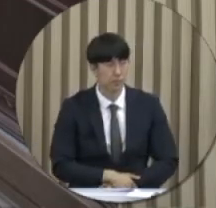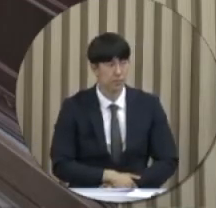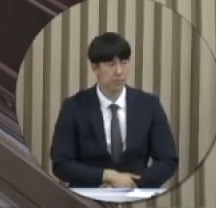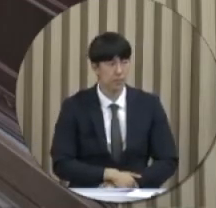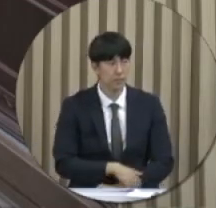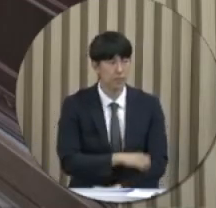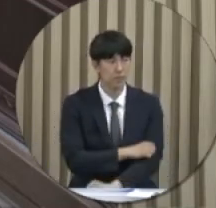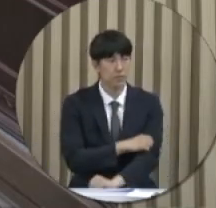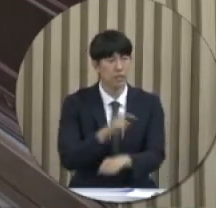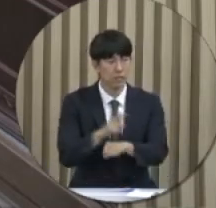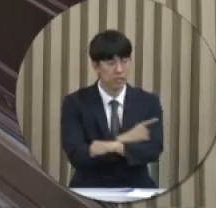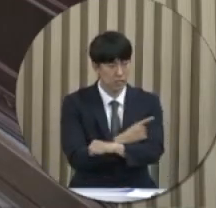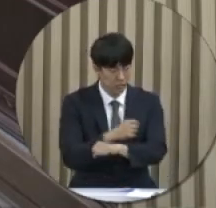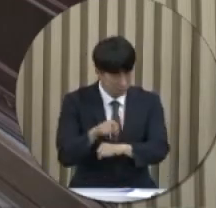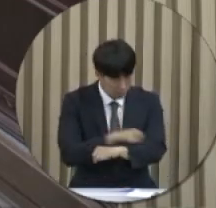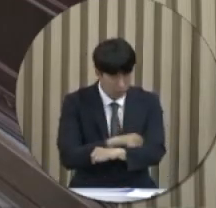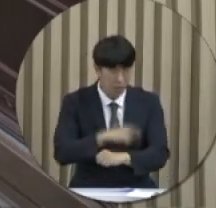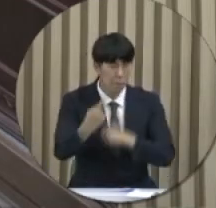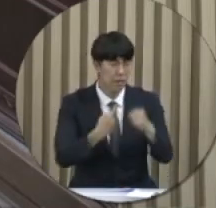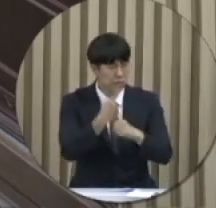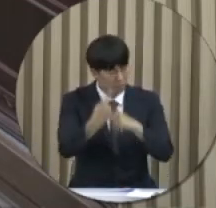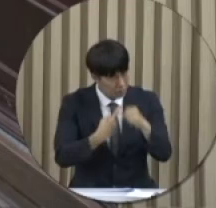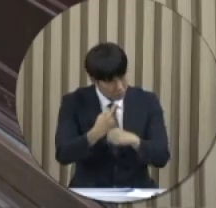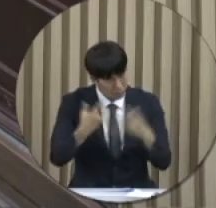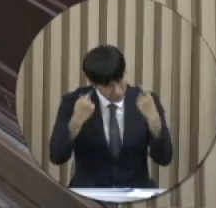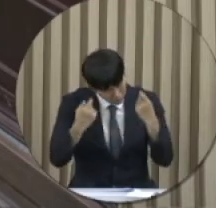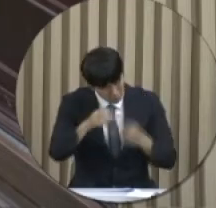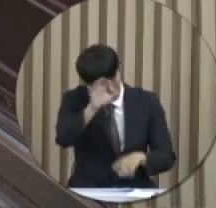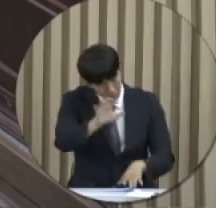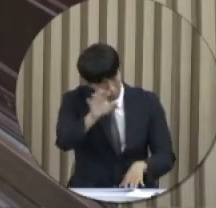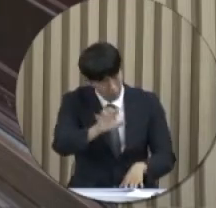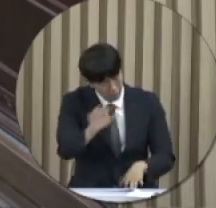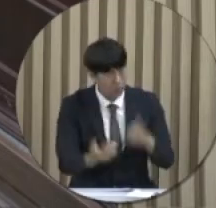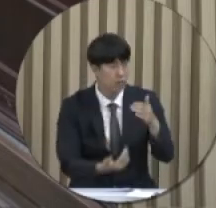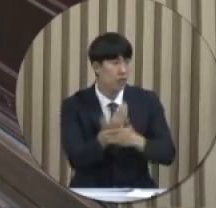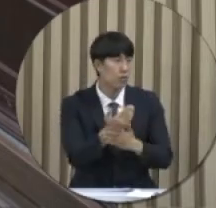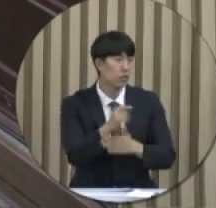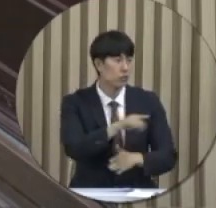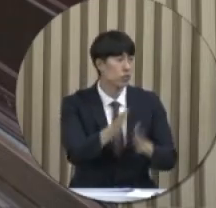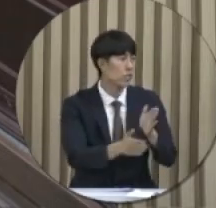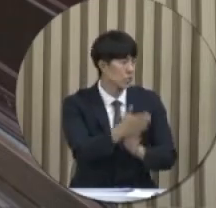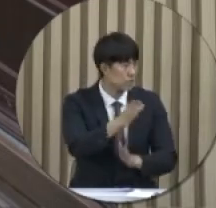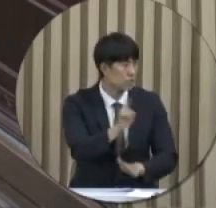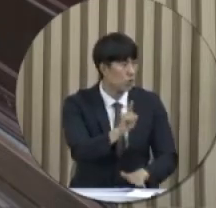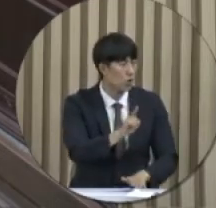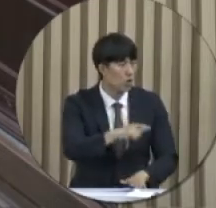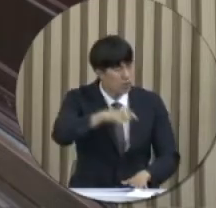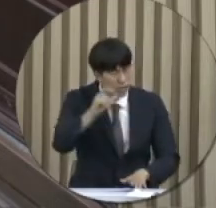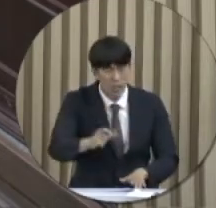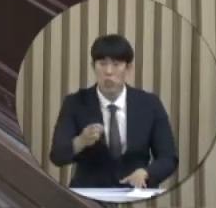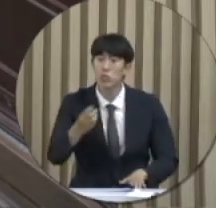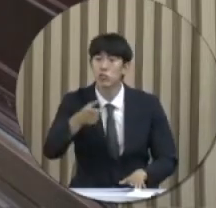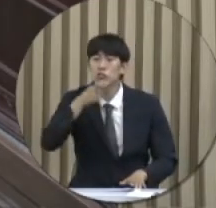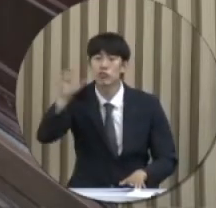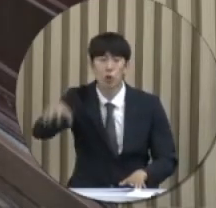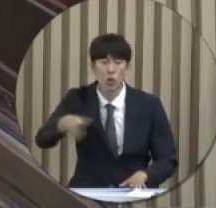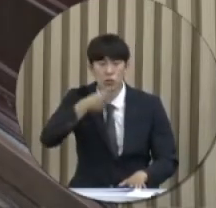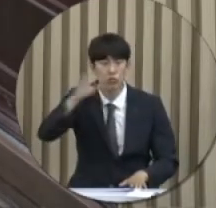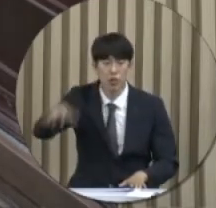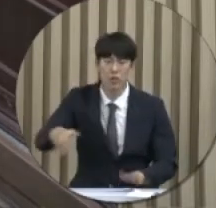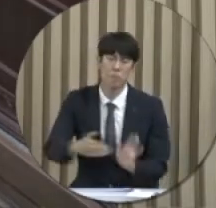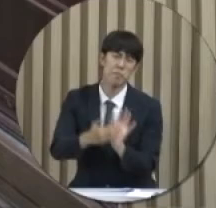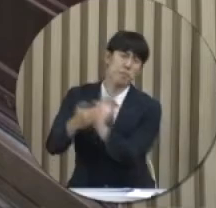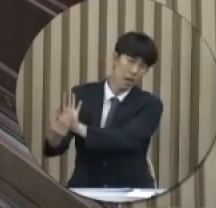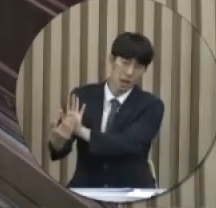특히 매년 이제 이런 것들이 반복적으로 일어나고 있는데요. 우리 시에서 아주 강력하게 수원에 대처를